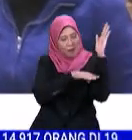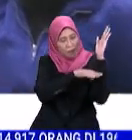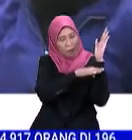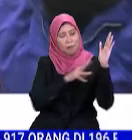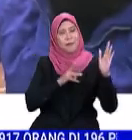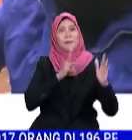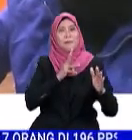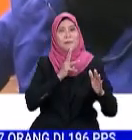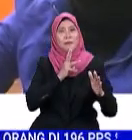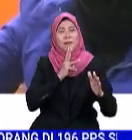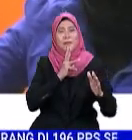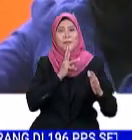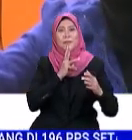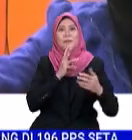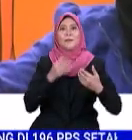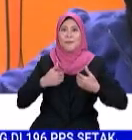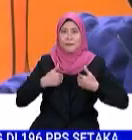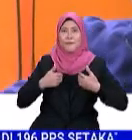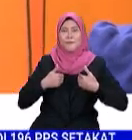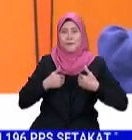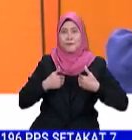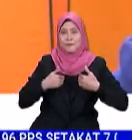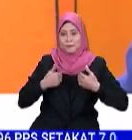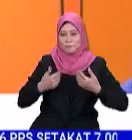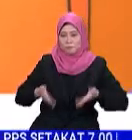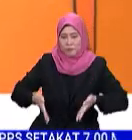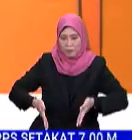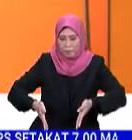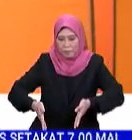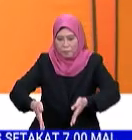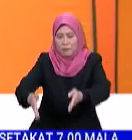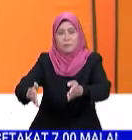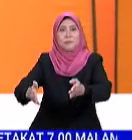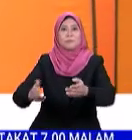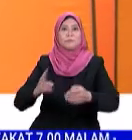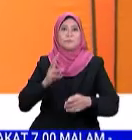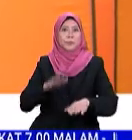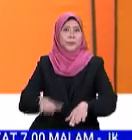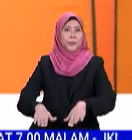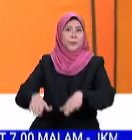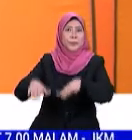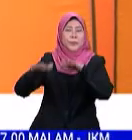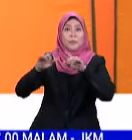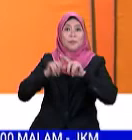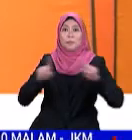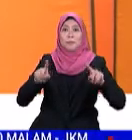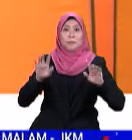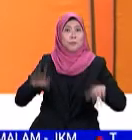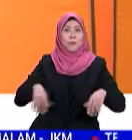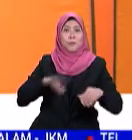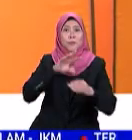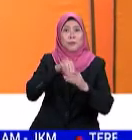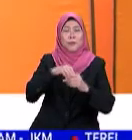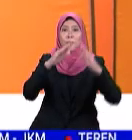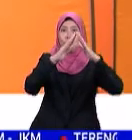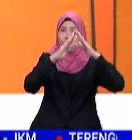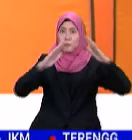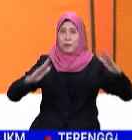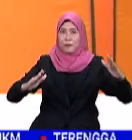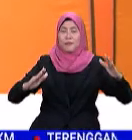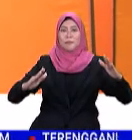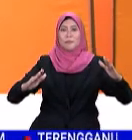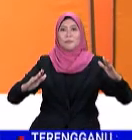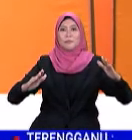telah ada jalan lah yang telah dinaiki lah. Tapi tidak, masih belum lagi melibatkan rumah